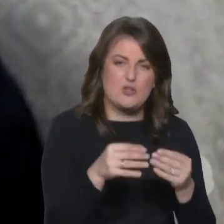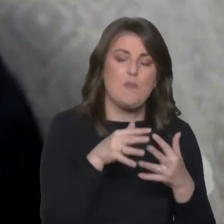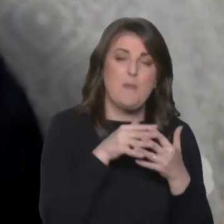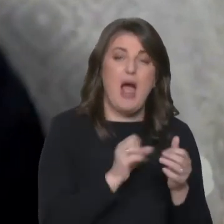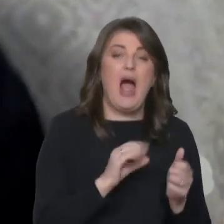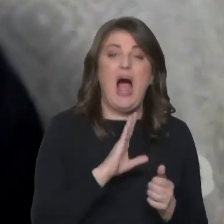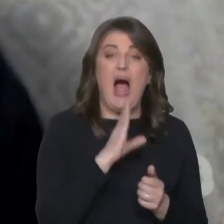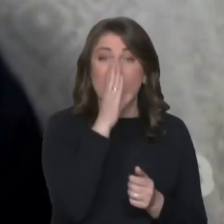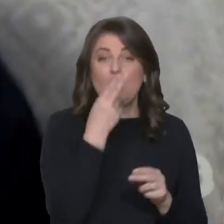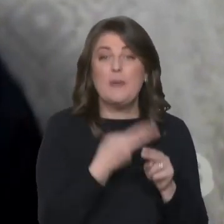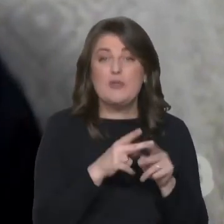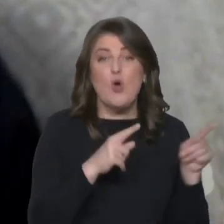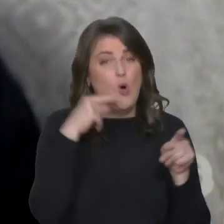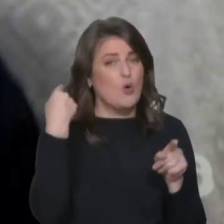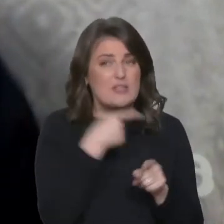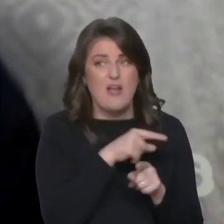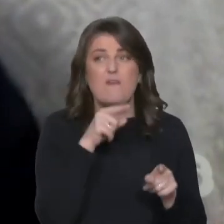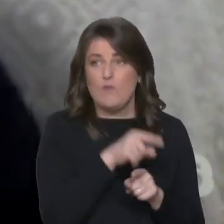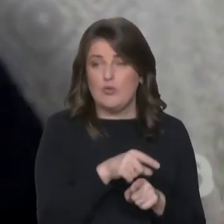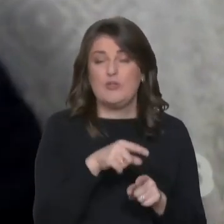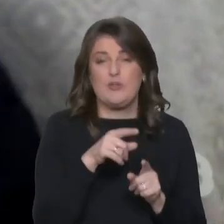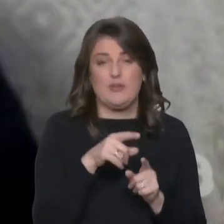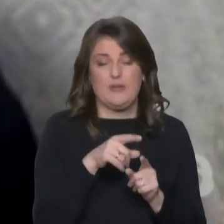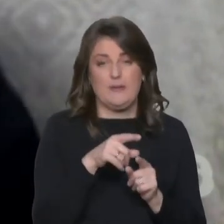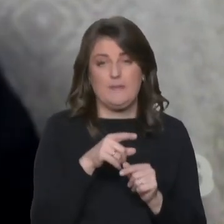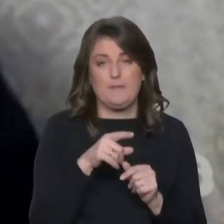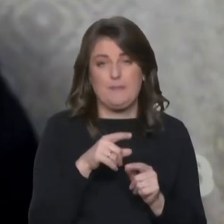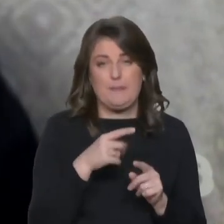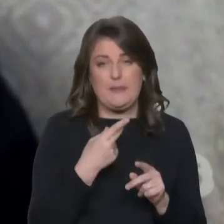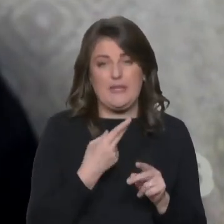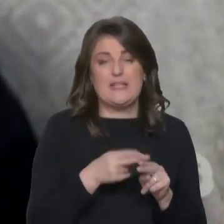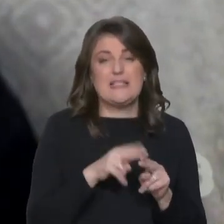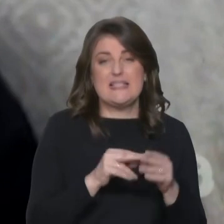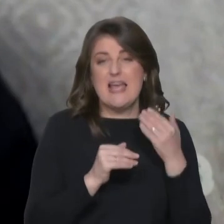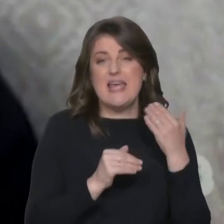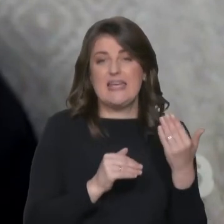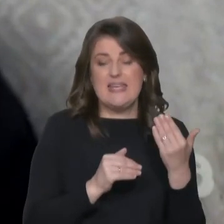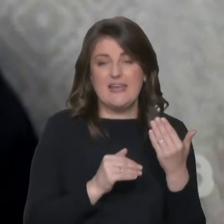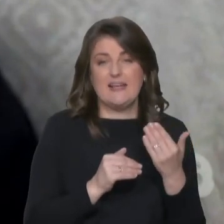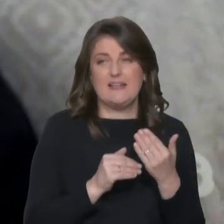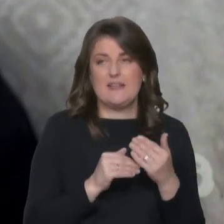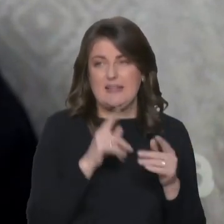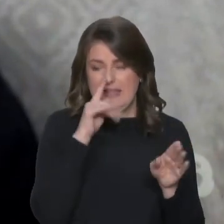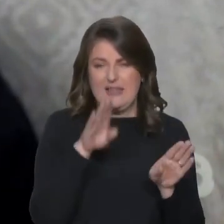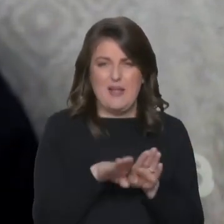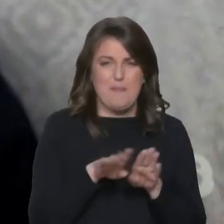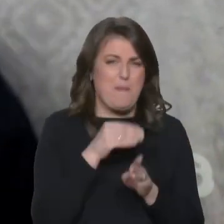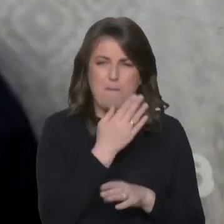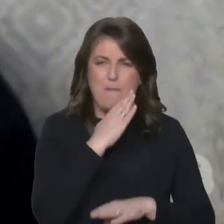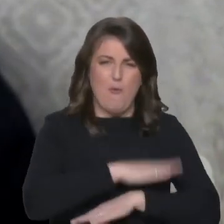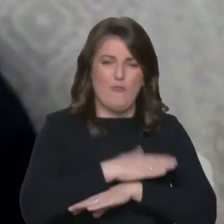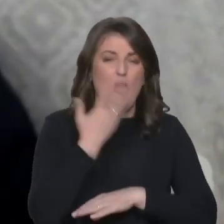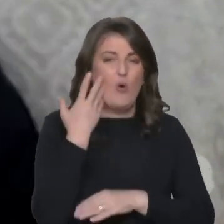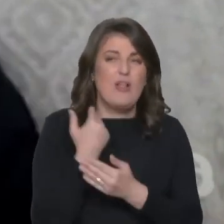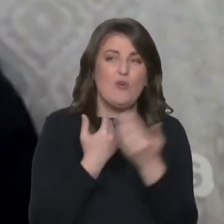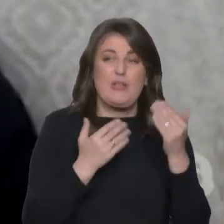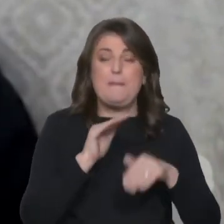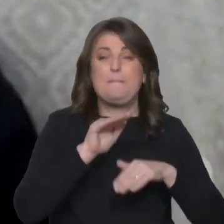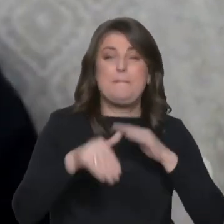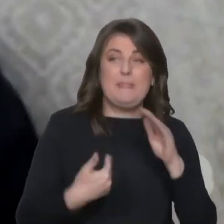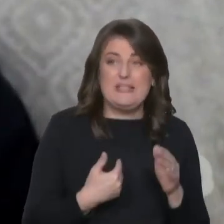при цьому, росіяни, вони потім, ну, це їх типова поведінка, коли вони